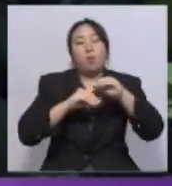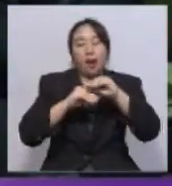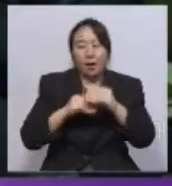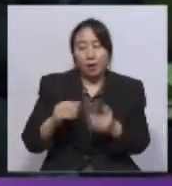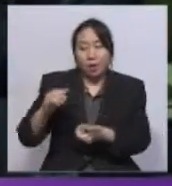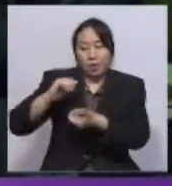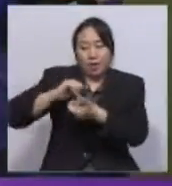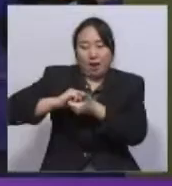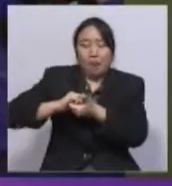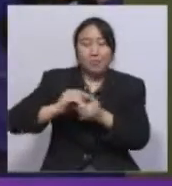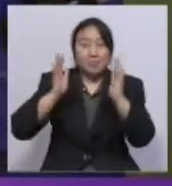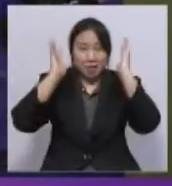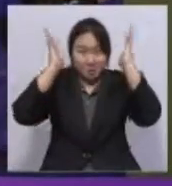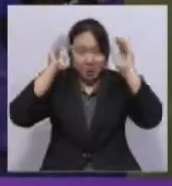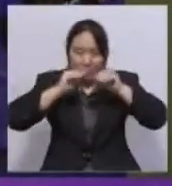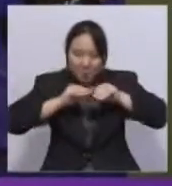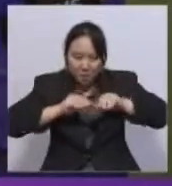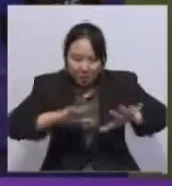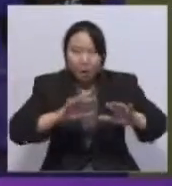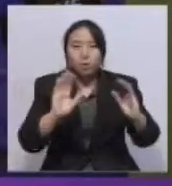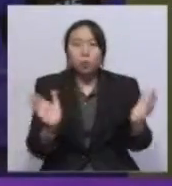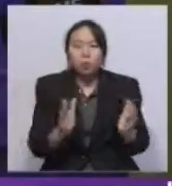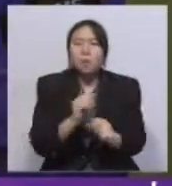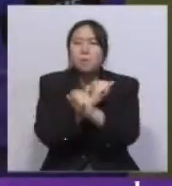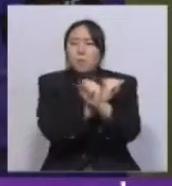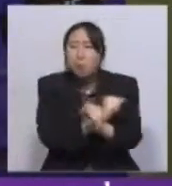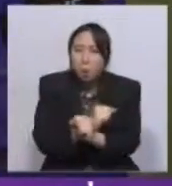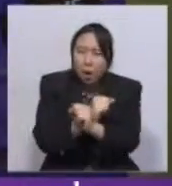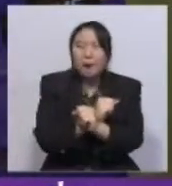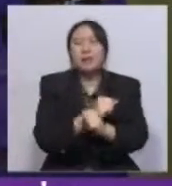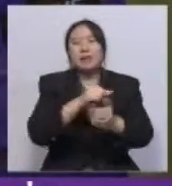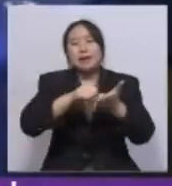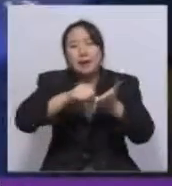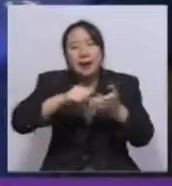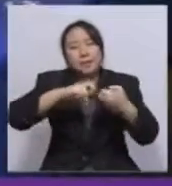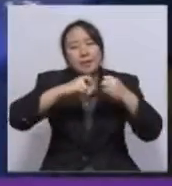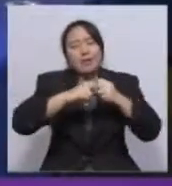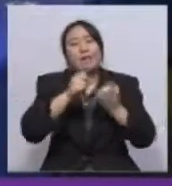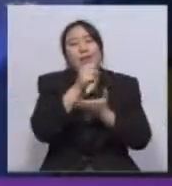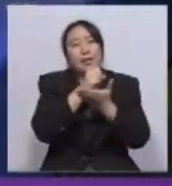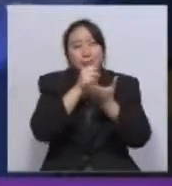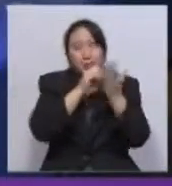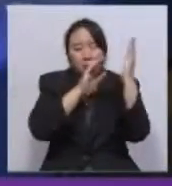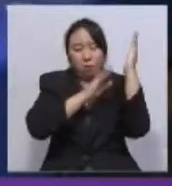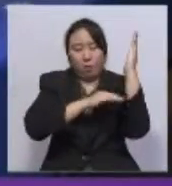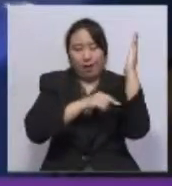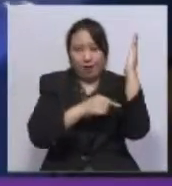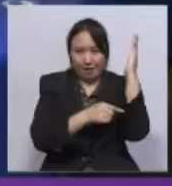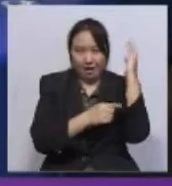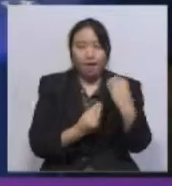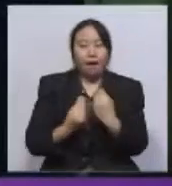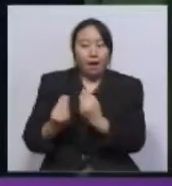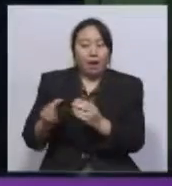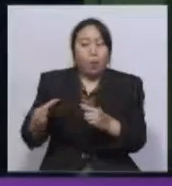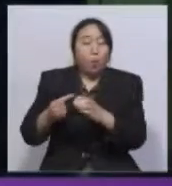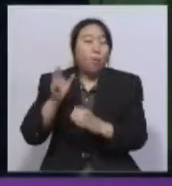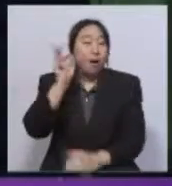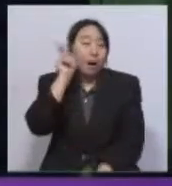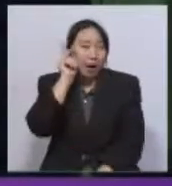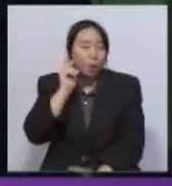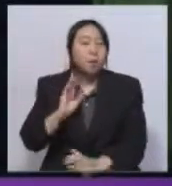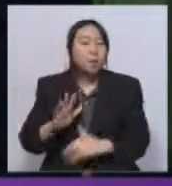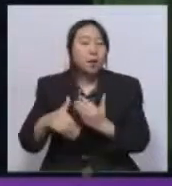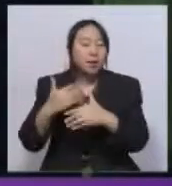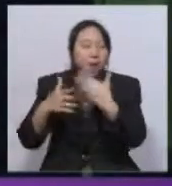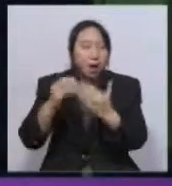าสัมพันธ์ส่งเสริมการป้องกันและแก้ไขปัญหายาเสพติดในพื้นที่ภาคใต้ตอนบนเพื่อให้สื่อมวลชนเกิดการพัฒนา